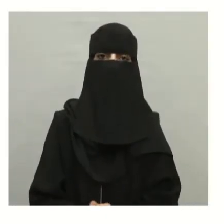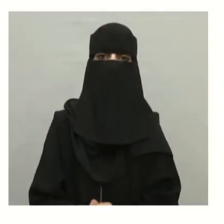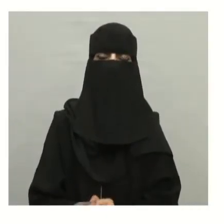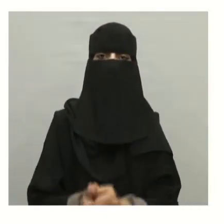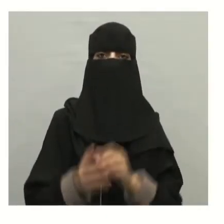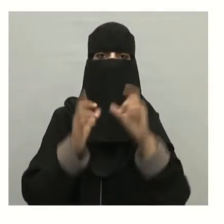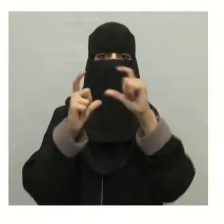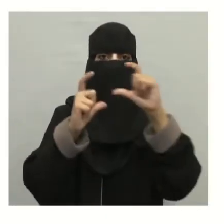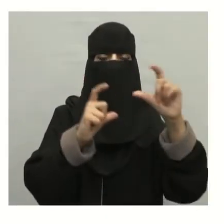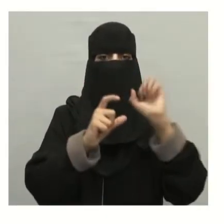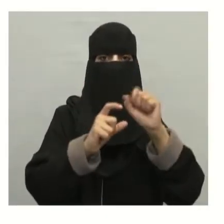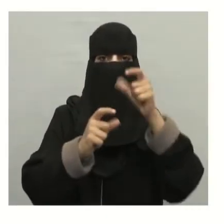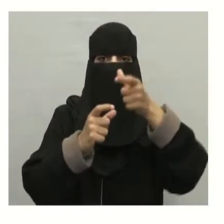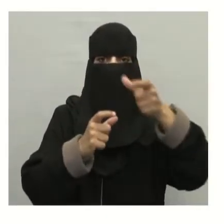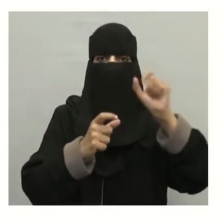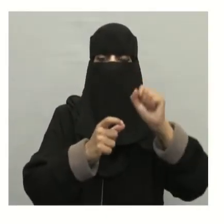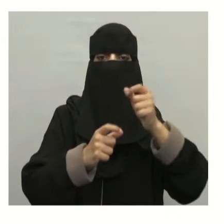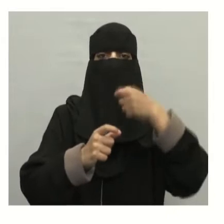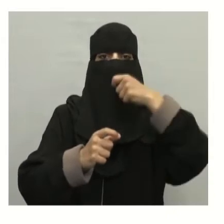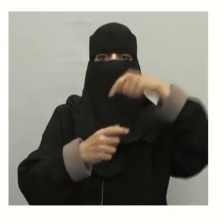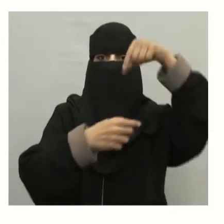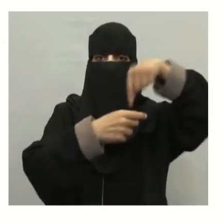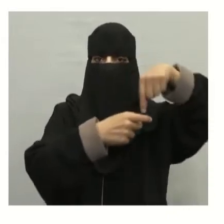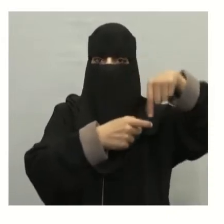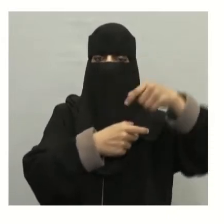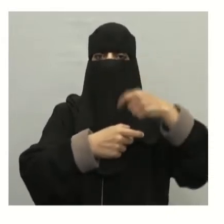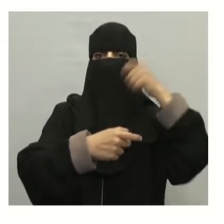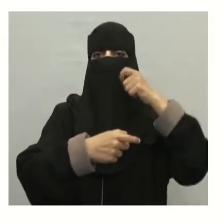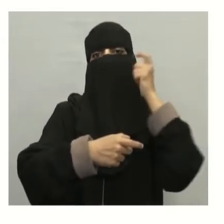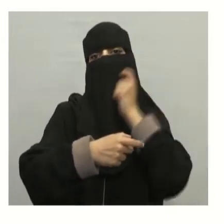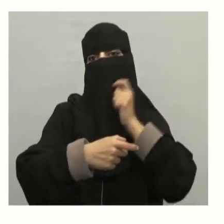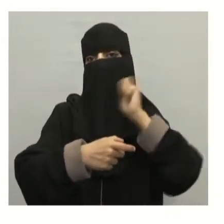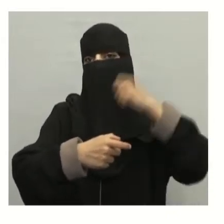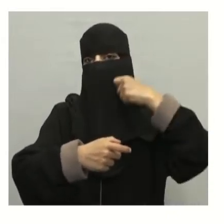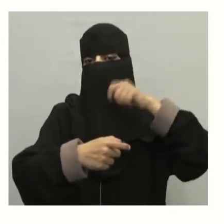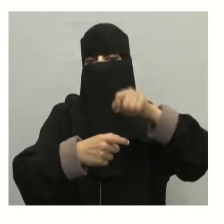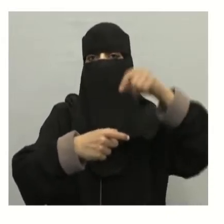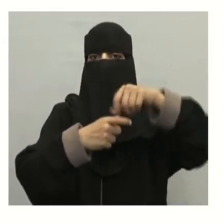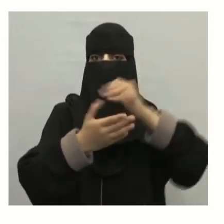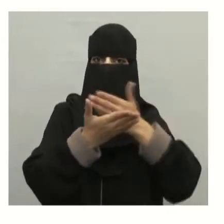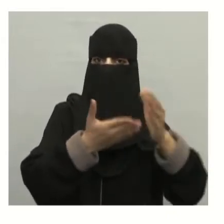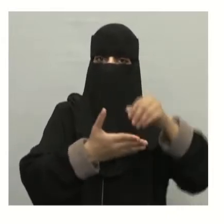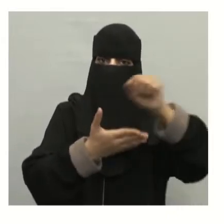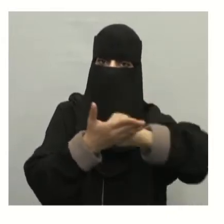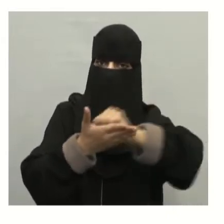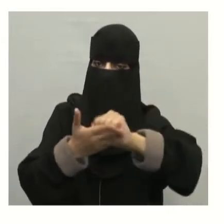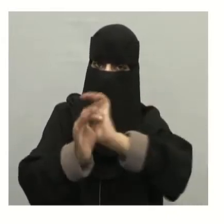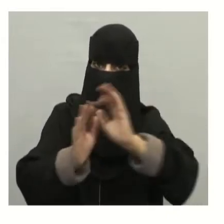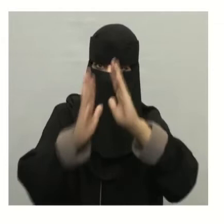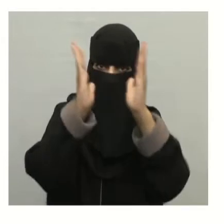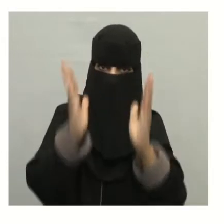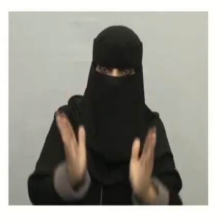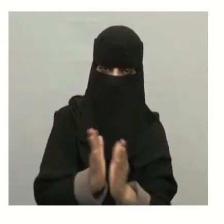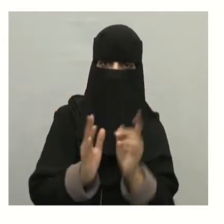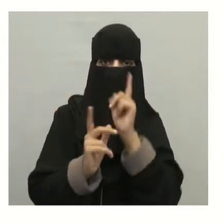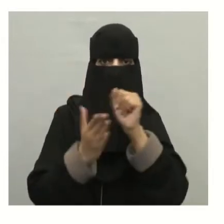ومحتويات الحمام ذكرنا أيضا منها، أدوات الحلاقة، حامل الصابون تنظف بإزالة الأدوات، تنظيف الحامل